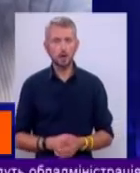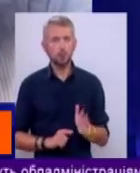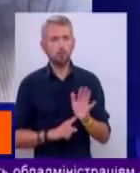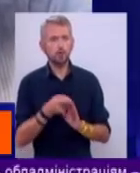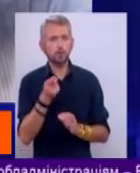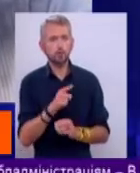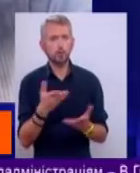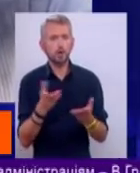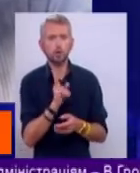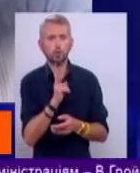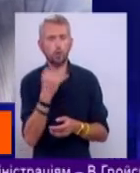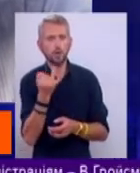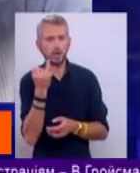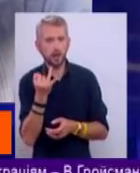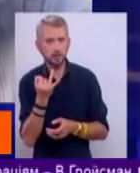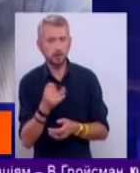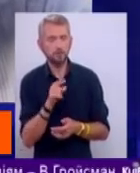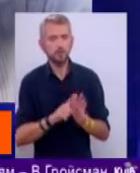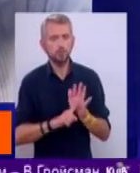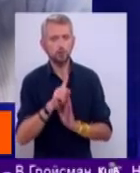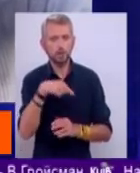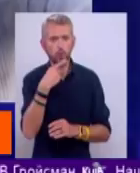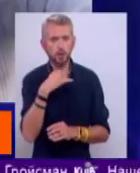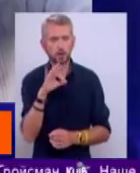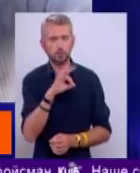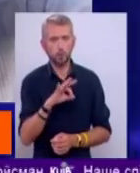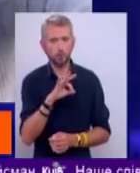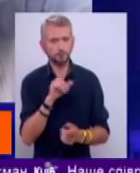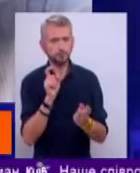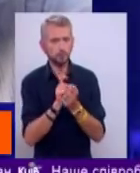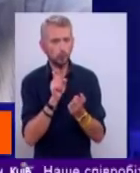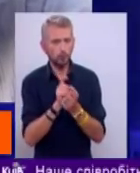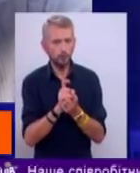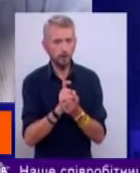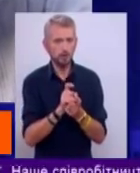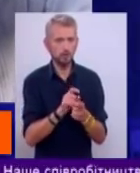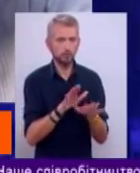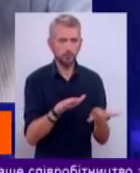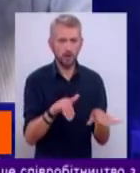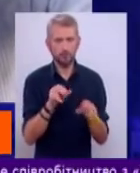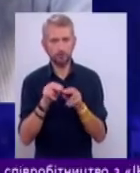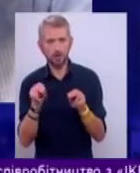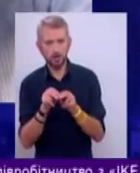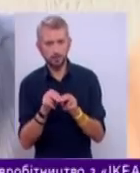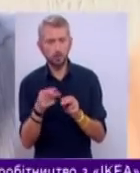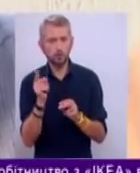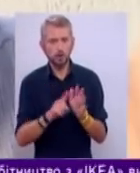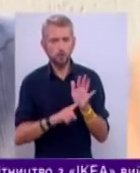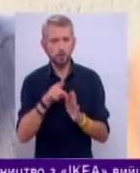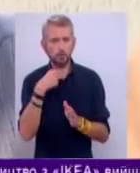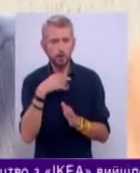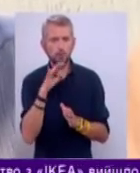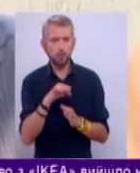того, які є в кого інтереси. Ви починаєте говорити про конфлікт учнів і вчителів, ми вже тоді починаємо говорити про